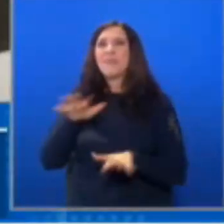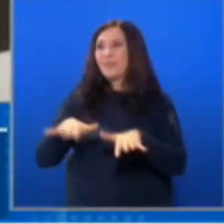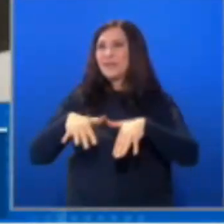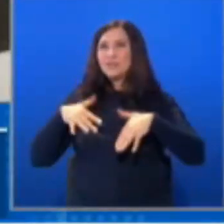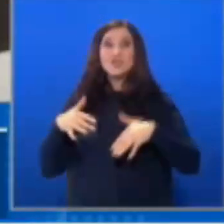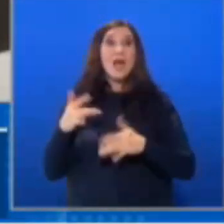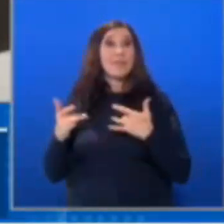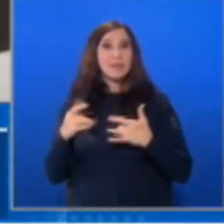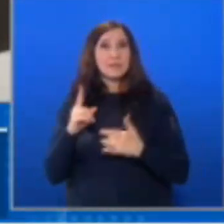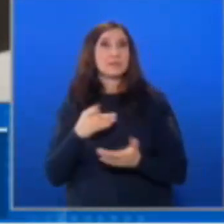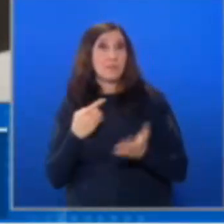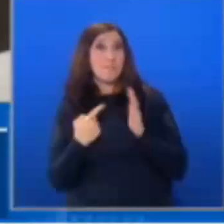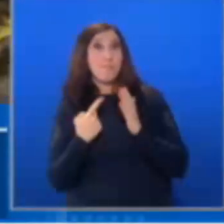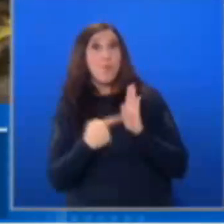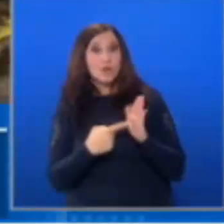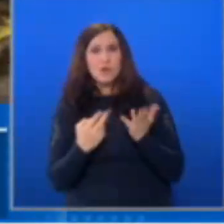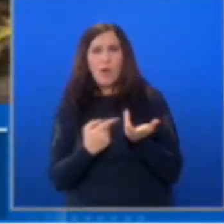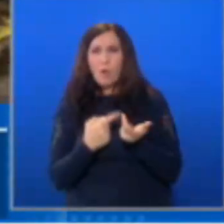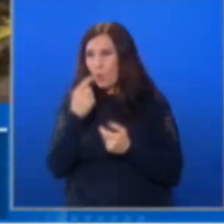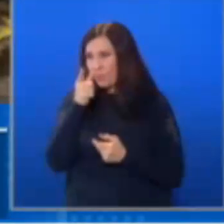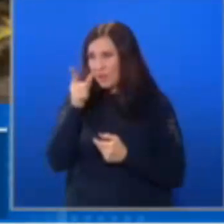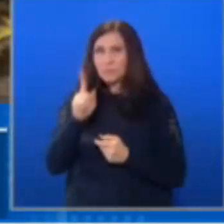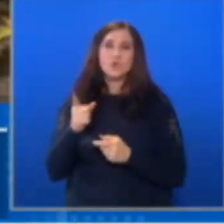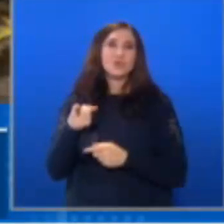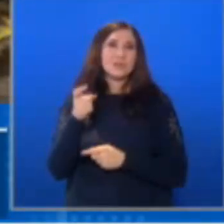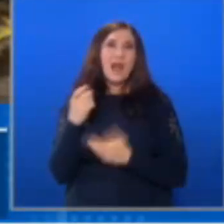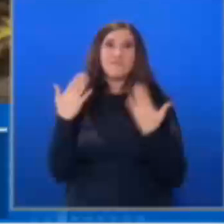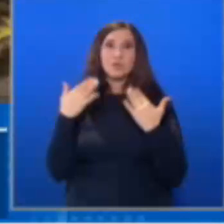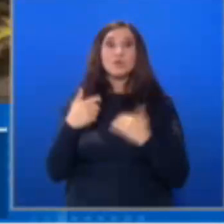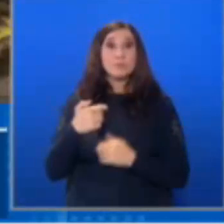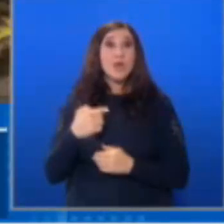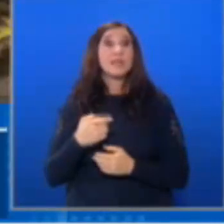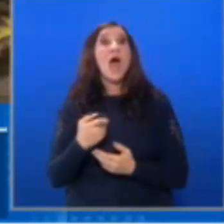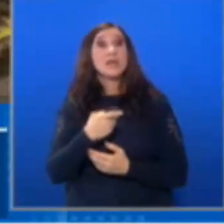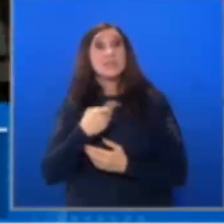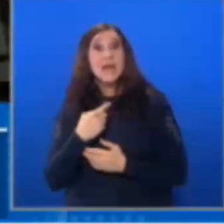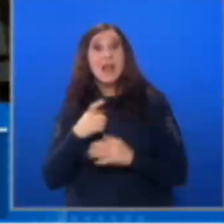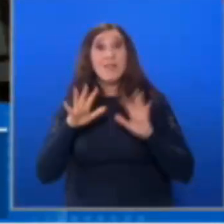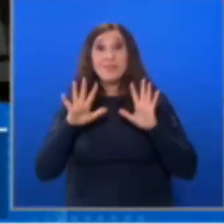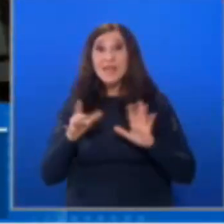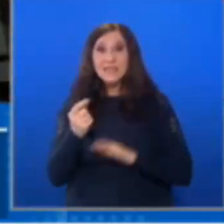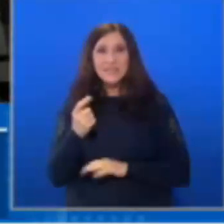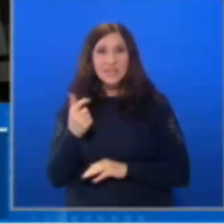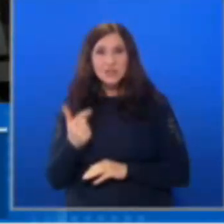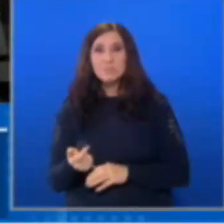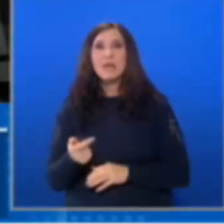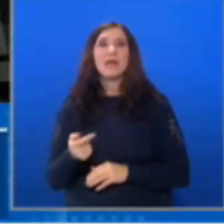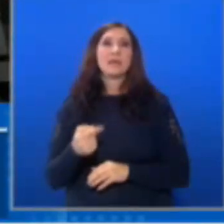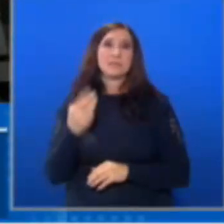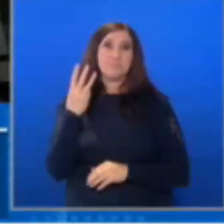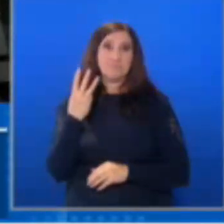може да стреля с въздушен пистолет. Той изстрелва 10 сачми подвижещи си моторни средства. Три от тях са автобуси от градския